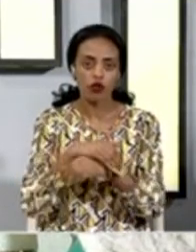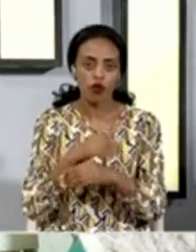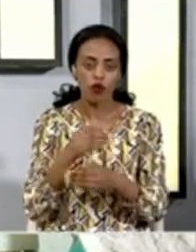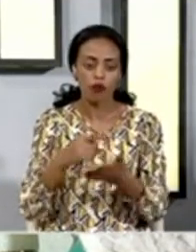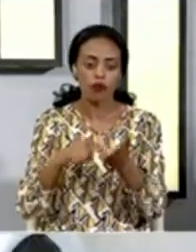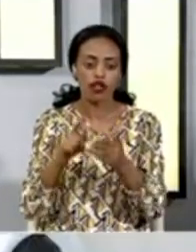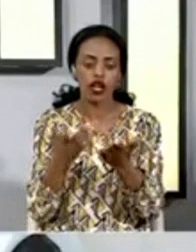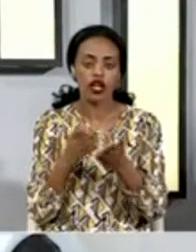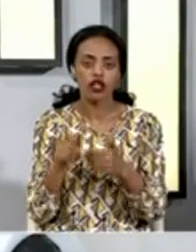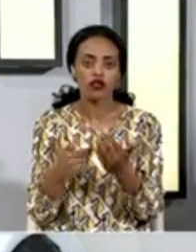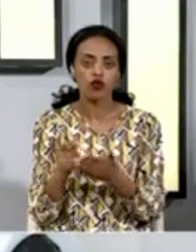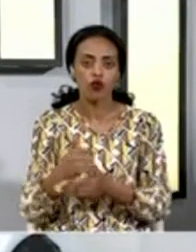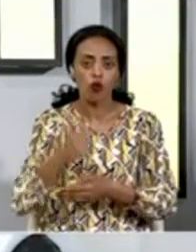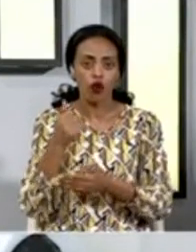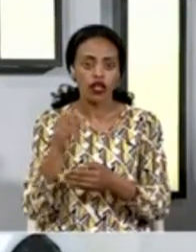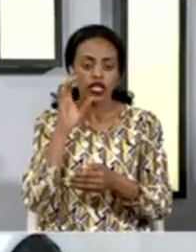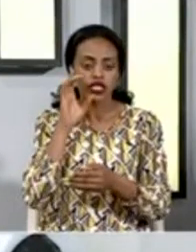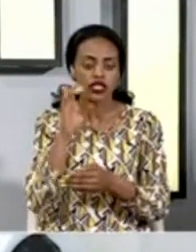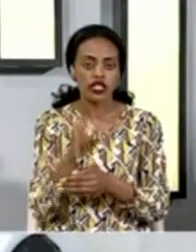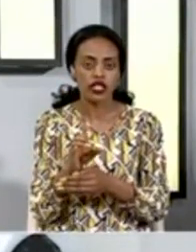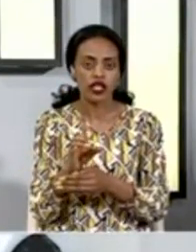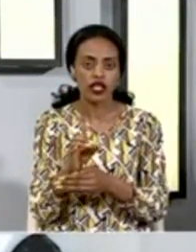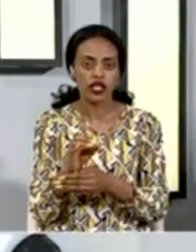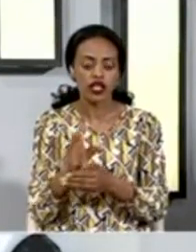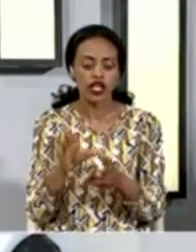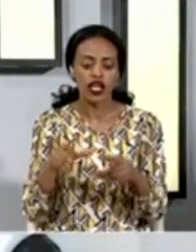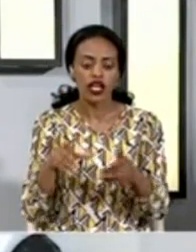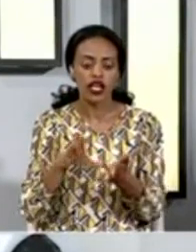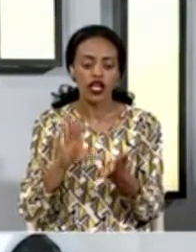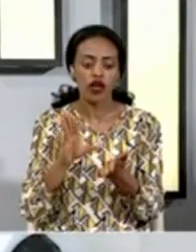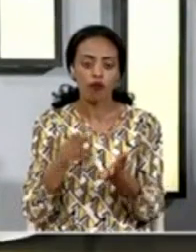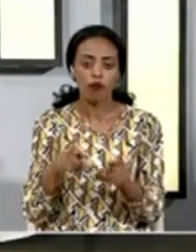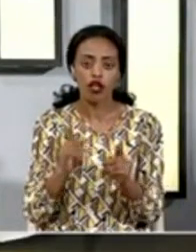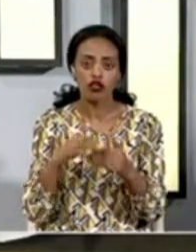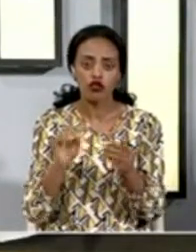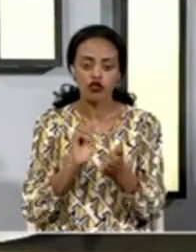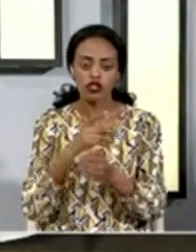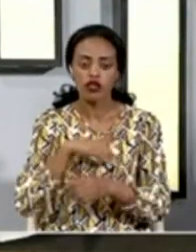ኣድላይ ስለ ዝኾነ እዩ። ዋና ዘገድሰና ናይ ገባር ቅርሺ ክባኽን የብሉን